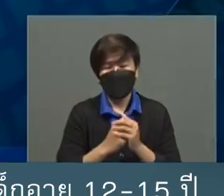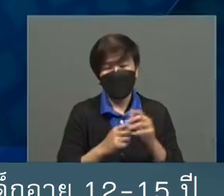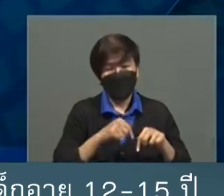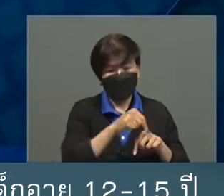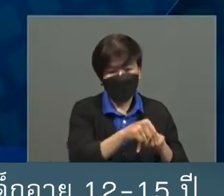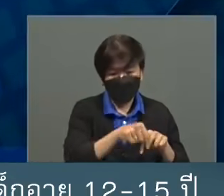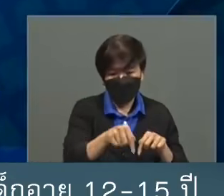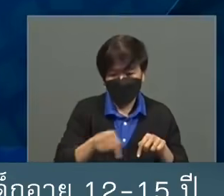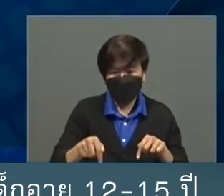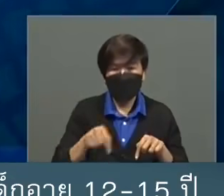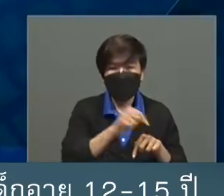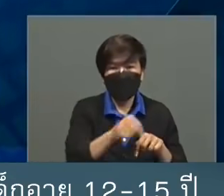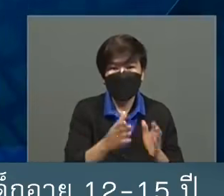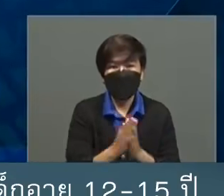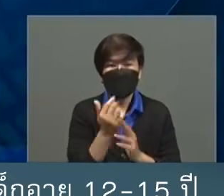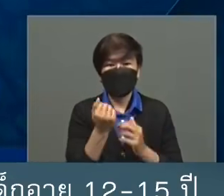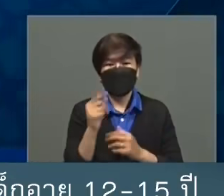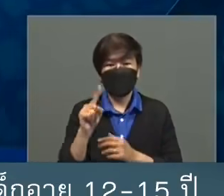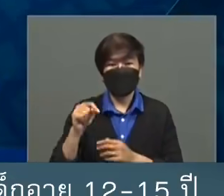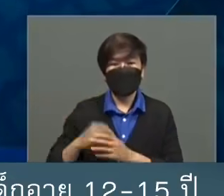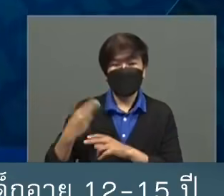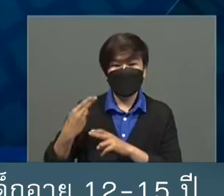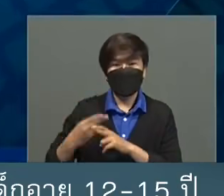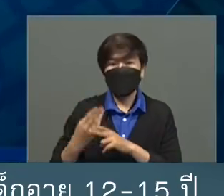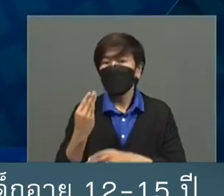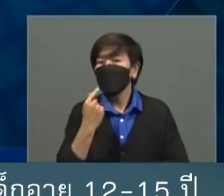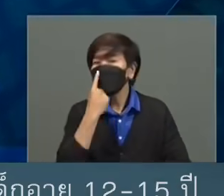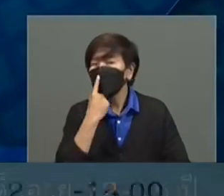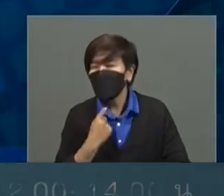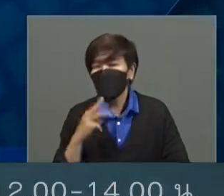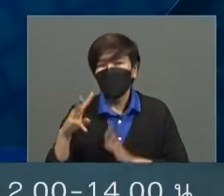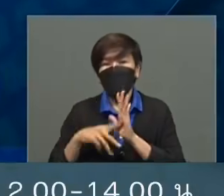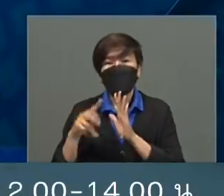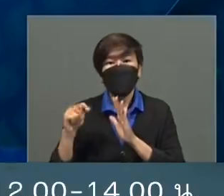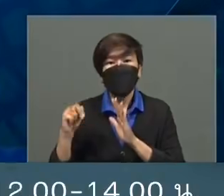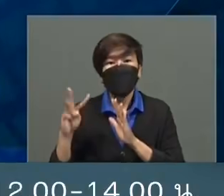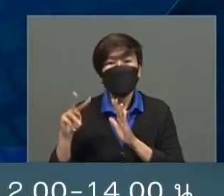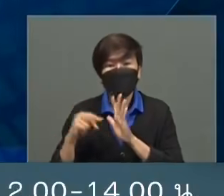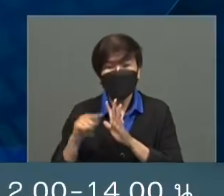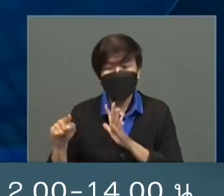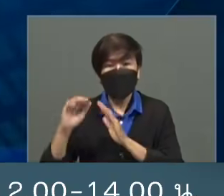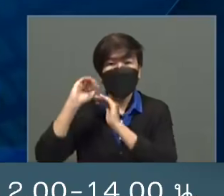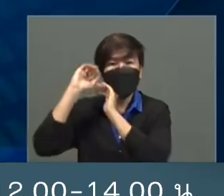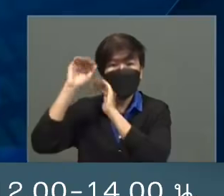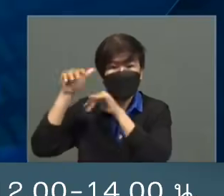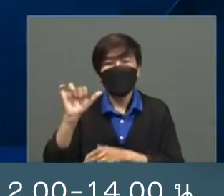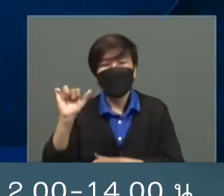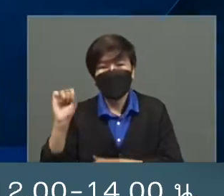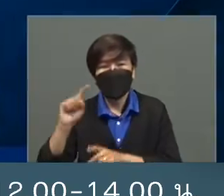ทรและแคมป์คนงานก่อสร้างในเขตวัฒนาเช่นกันนะคะพร้อมกับเร่งตรวจค้นหาเชิงรุกในพื้นที่เสี่ยงติดเชื้อเ